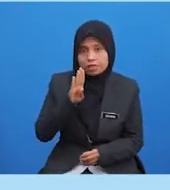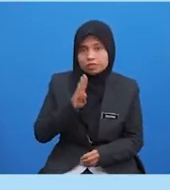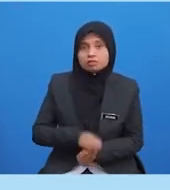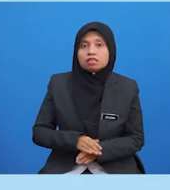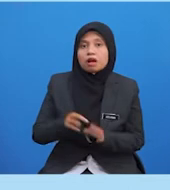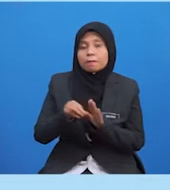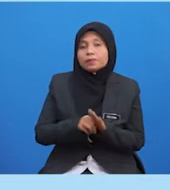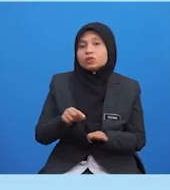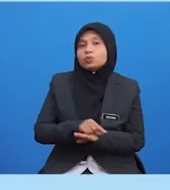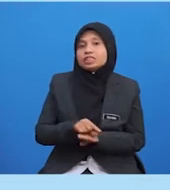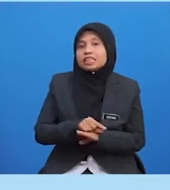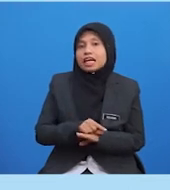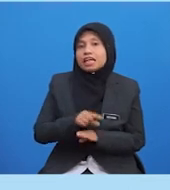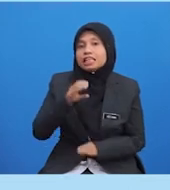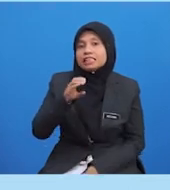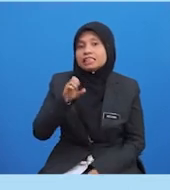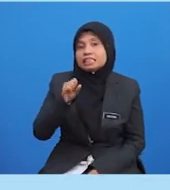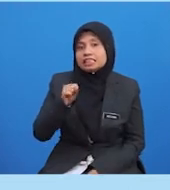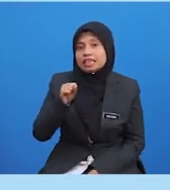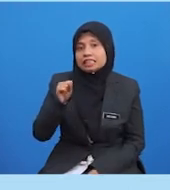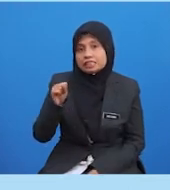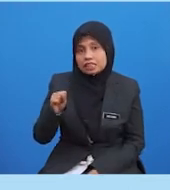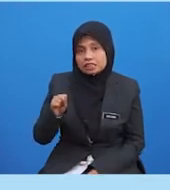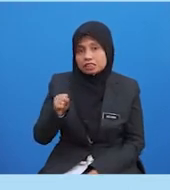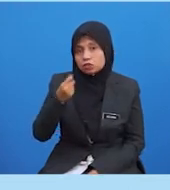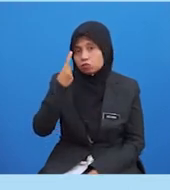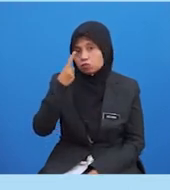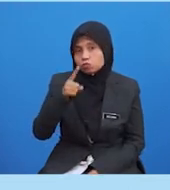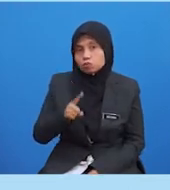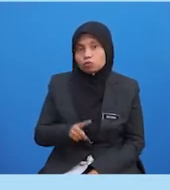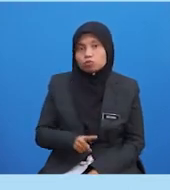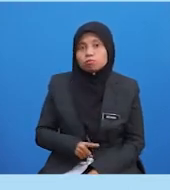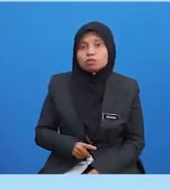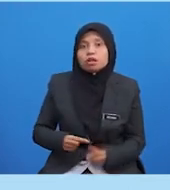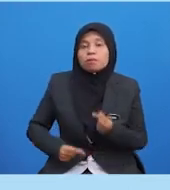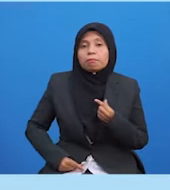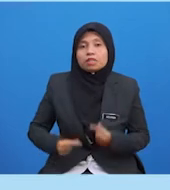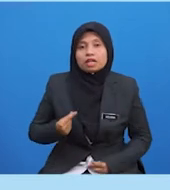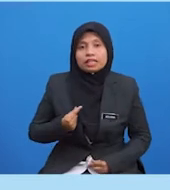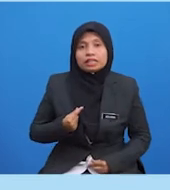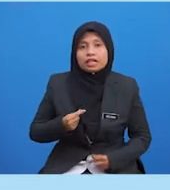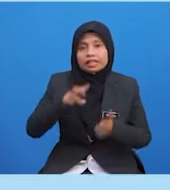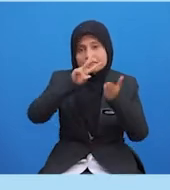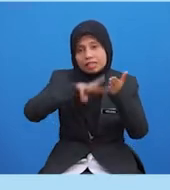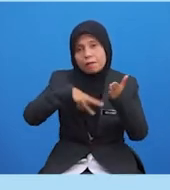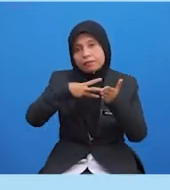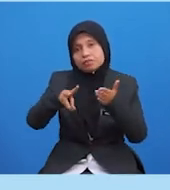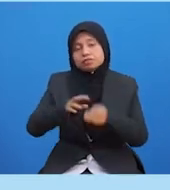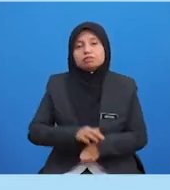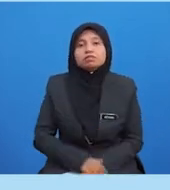Keempat, menggunakan cascading style sheets CSS untuk menggayakan table.